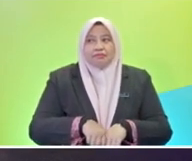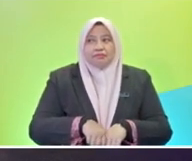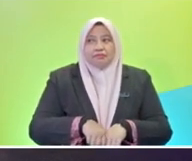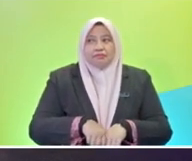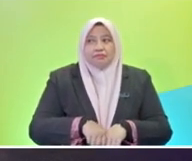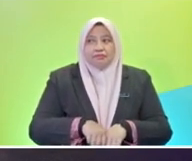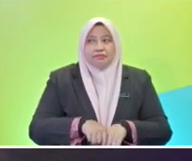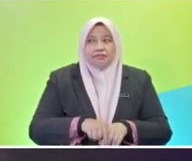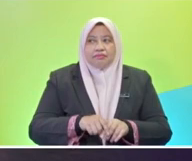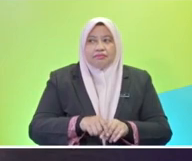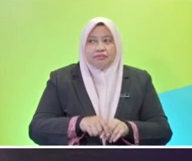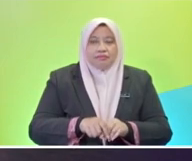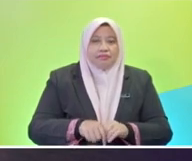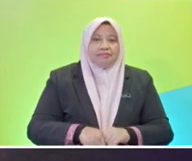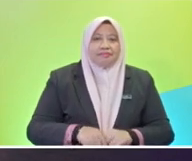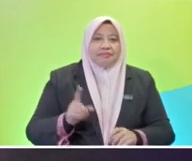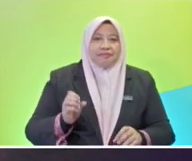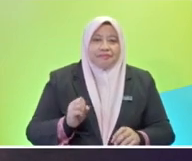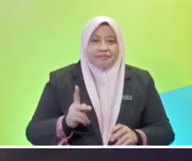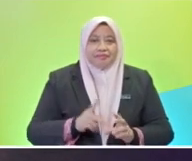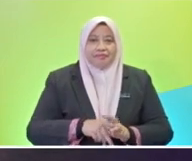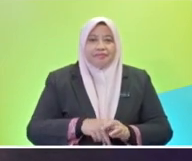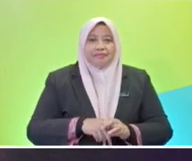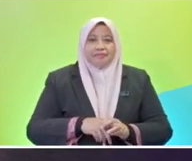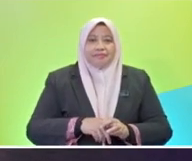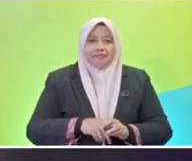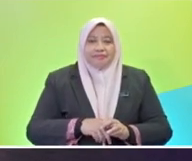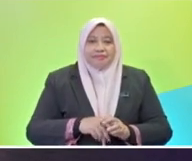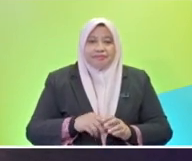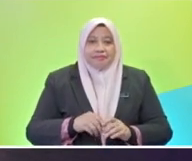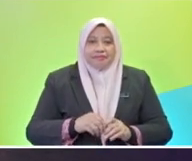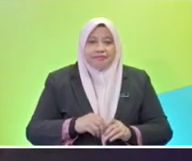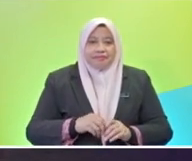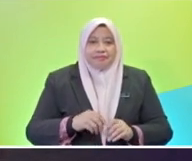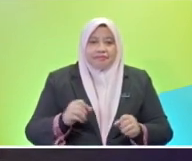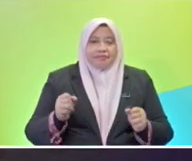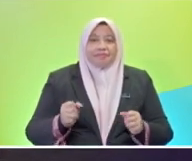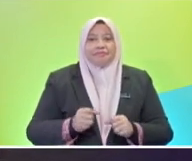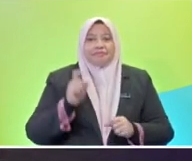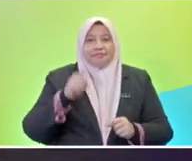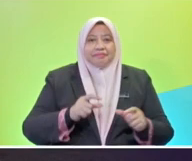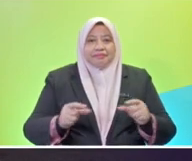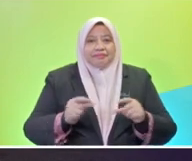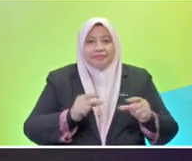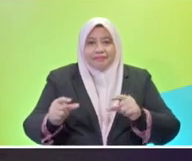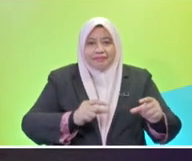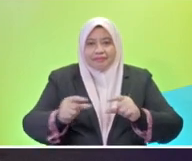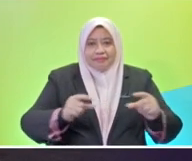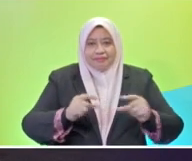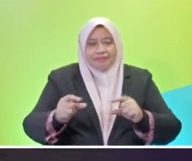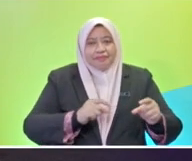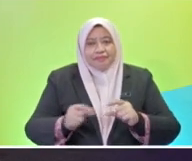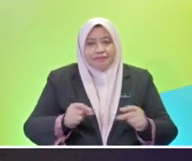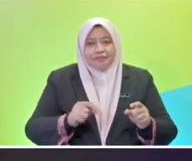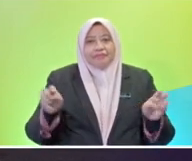jadi pokok. Okay. Okay. Dia mesti shaking. Pokok kena apa? gerak-gerak. Gerak-gerak